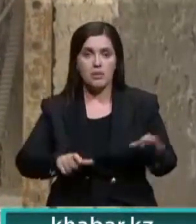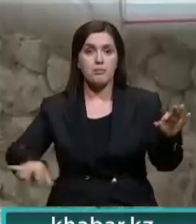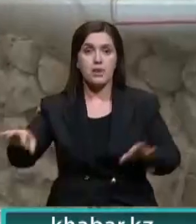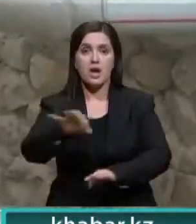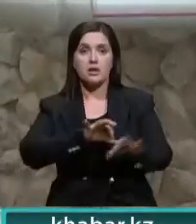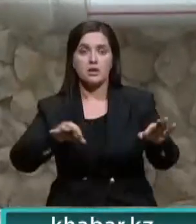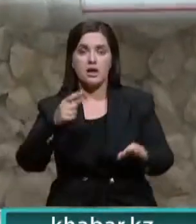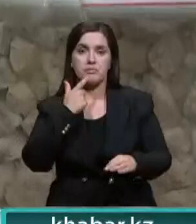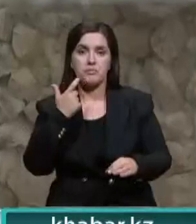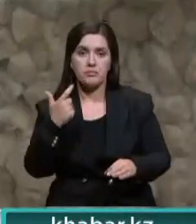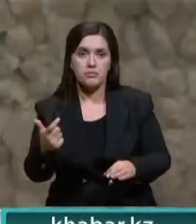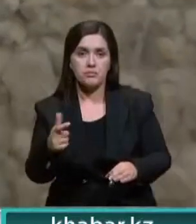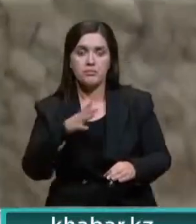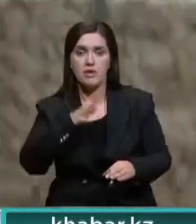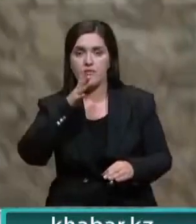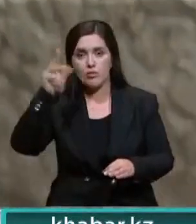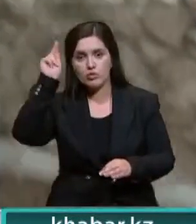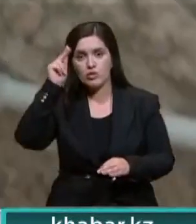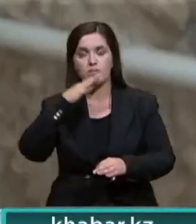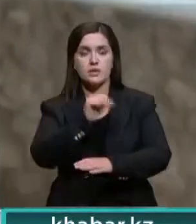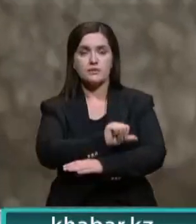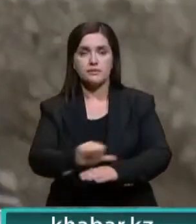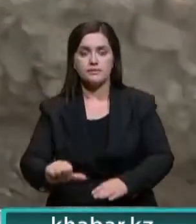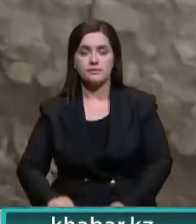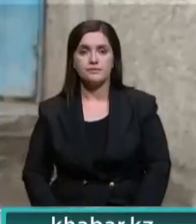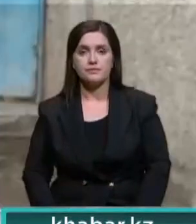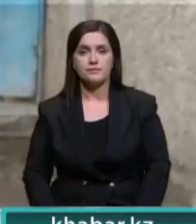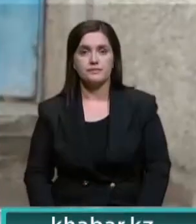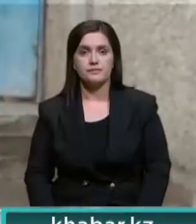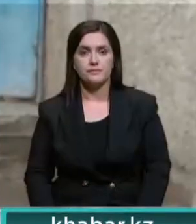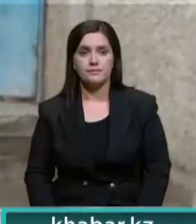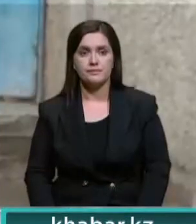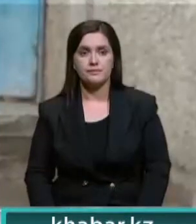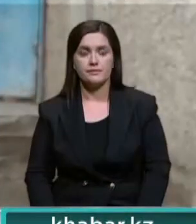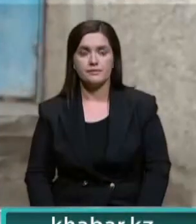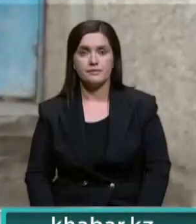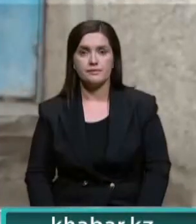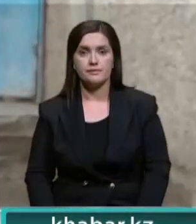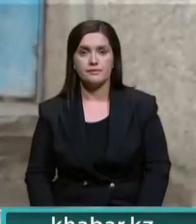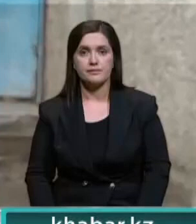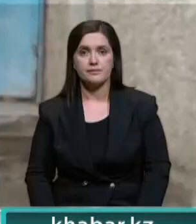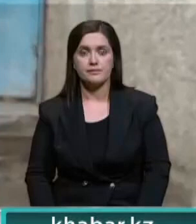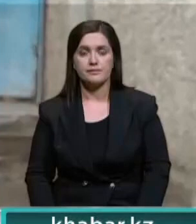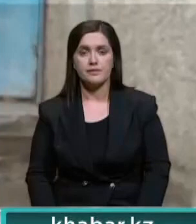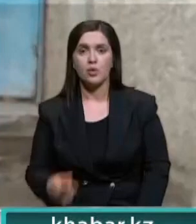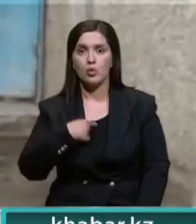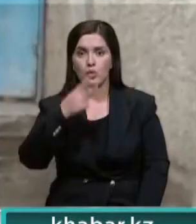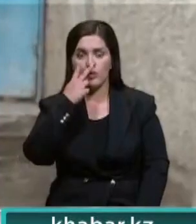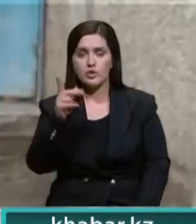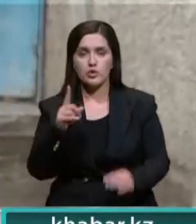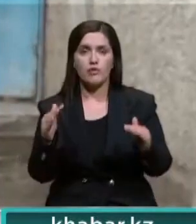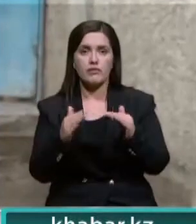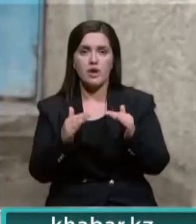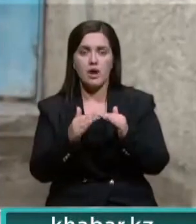что подсмотрел разработку во время учебы за границей. В Малайзии я увидел там, что в домах